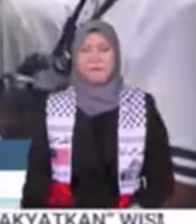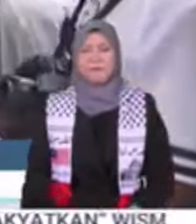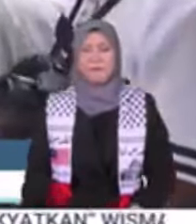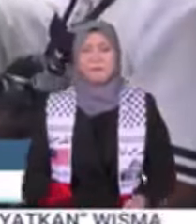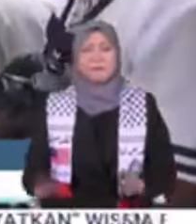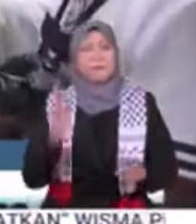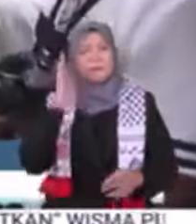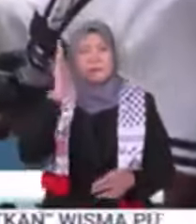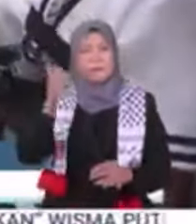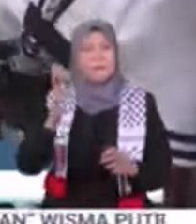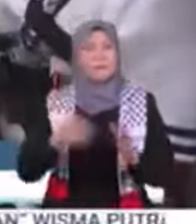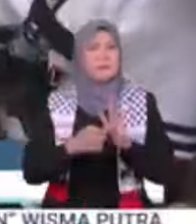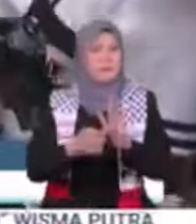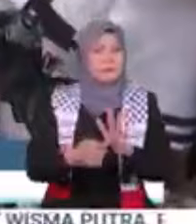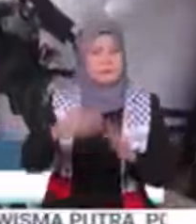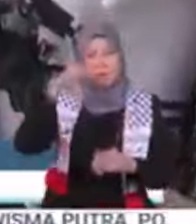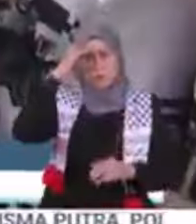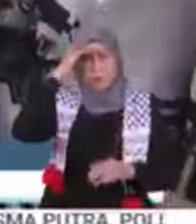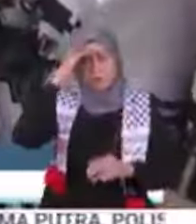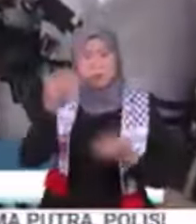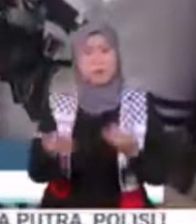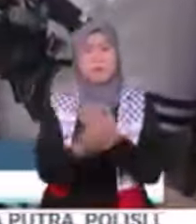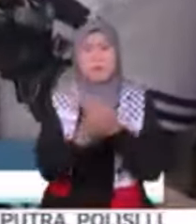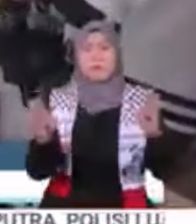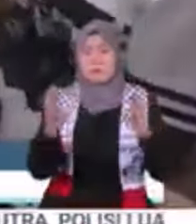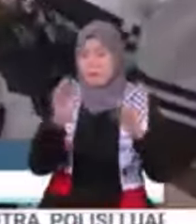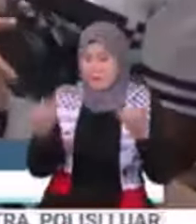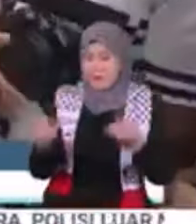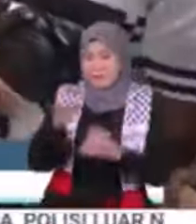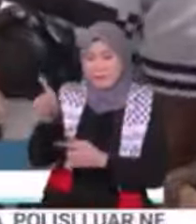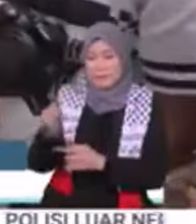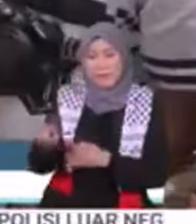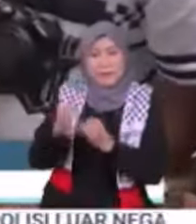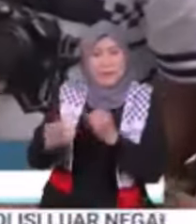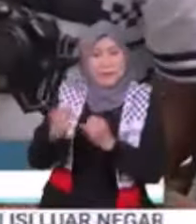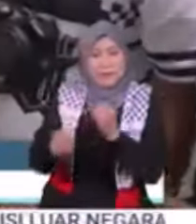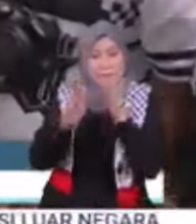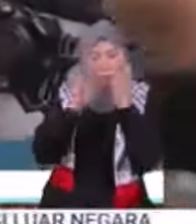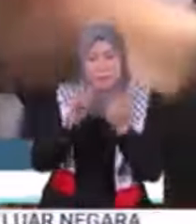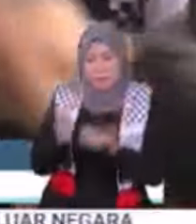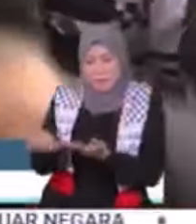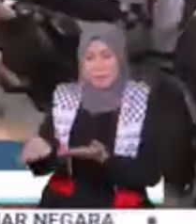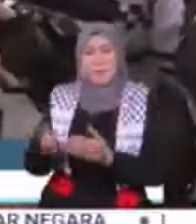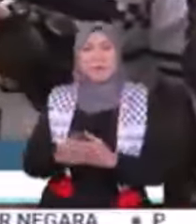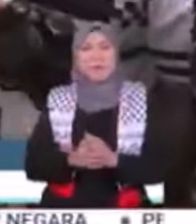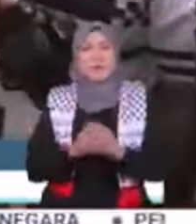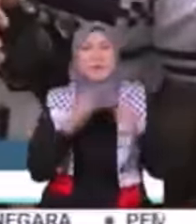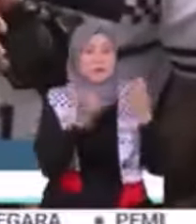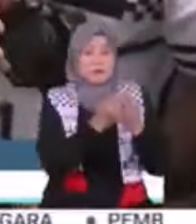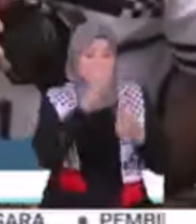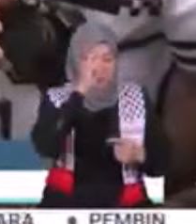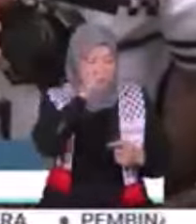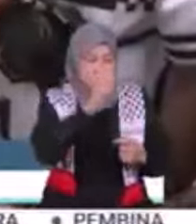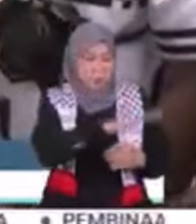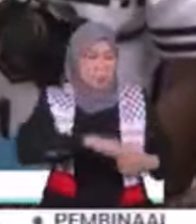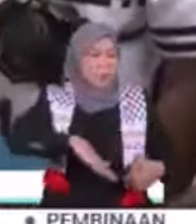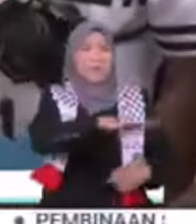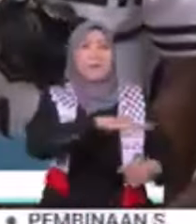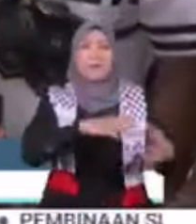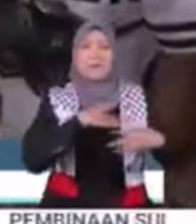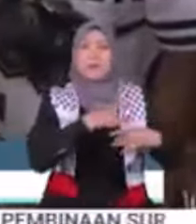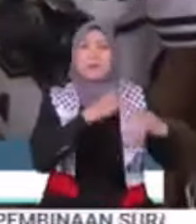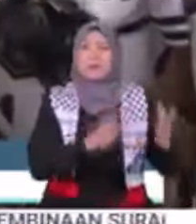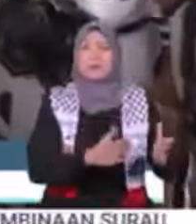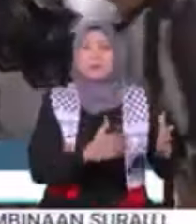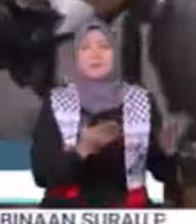di samping JDT. Baik bang, soalan terakhir abang, harapan abang untuk bukan sahajalah untuk pasukan Terengganu, untuk kesemua yang